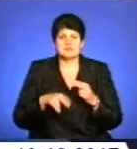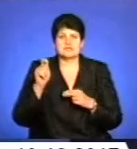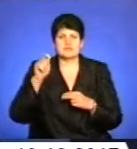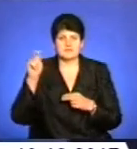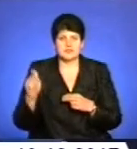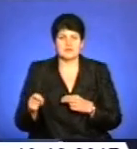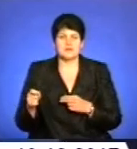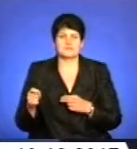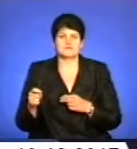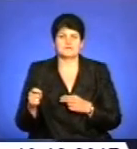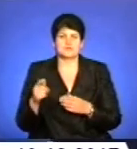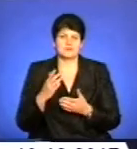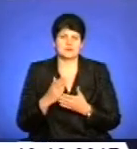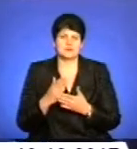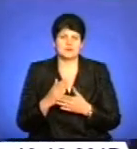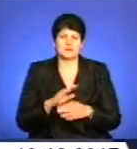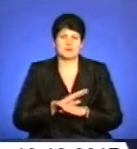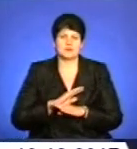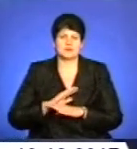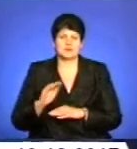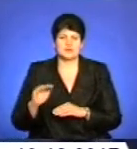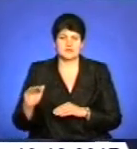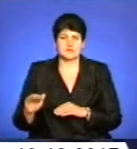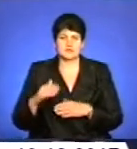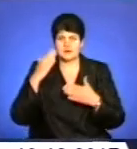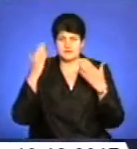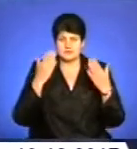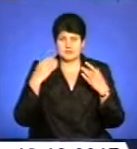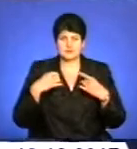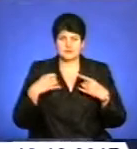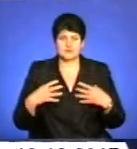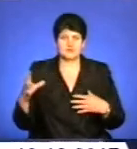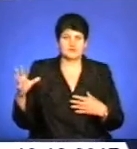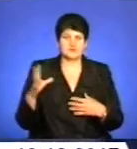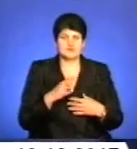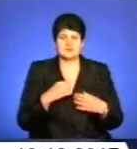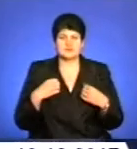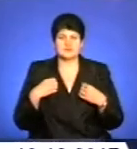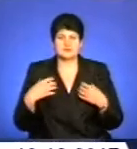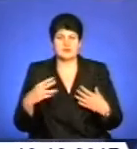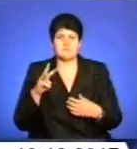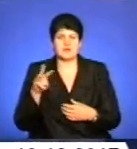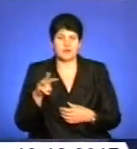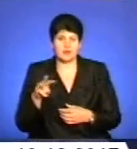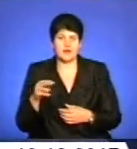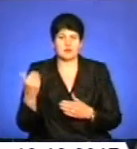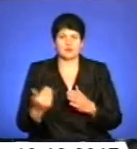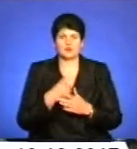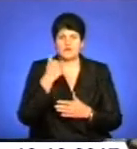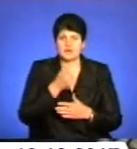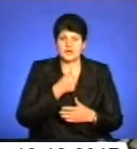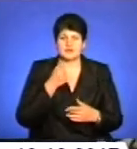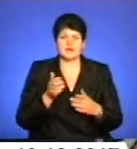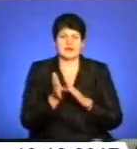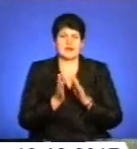що там йде. Гинуть діти. Весело святкую всі свята Миколая, Новий рік, Різдво.